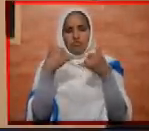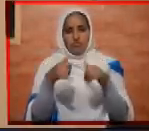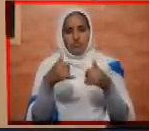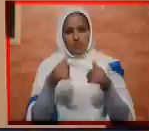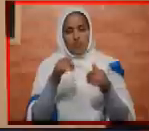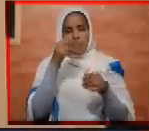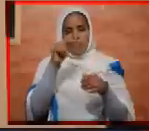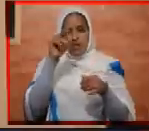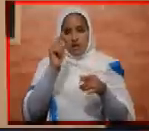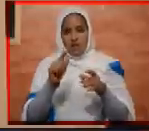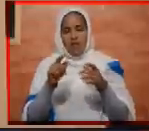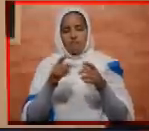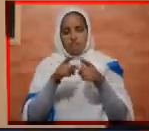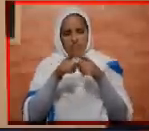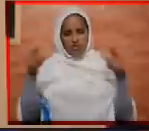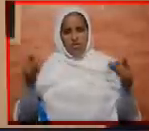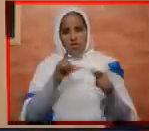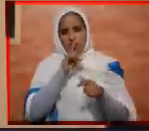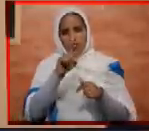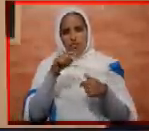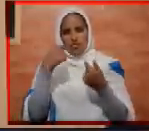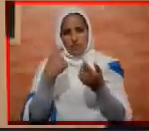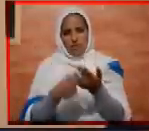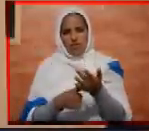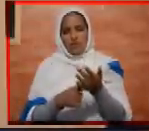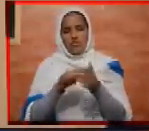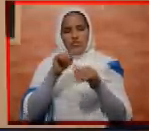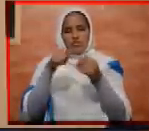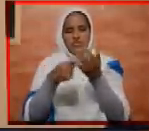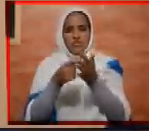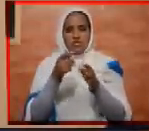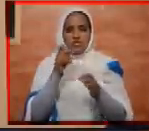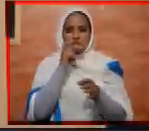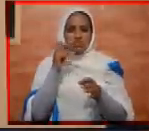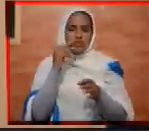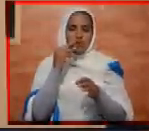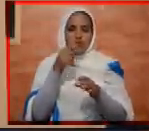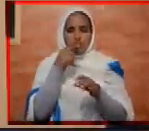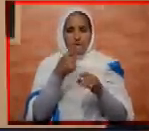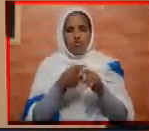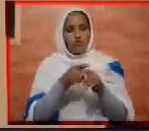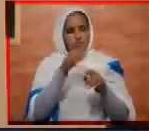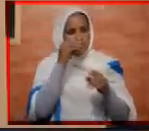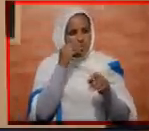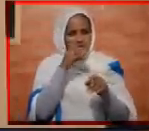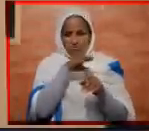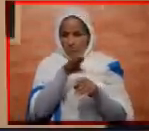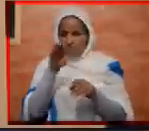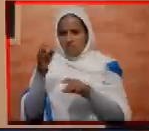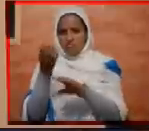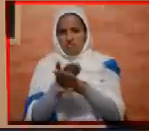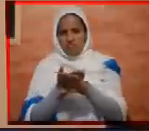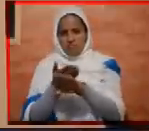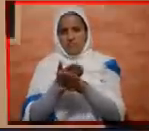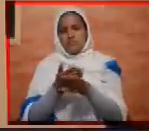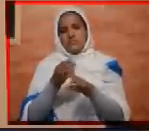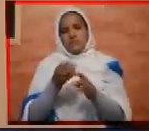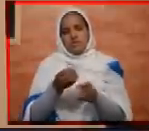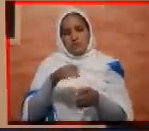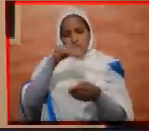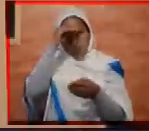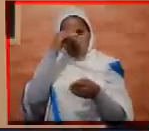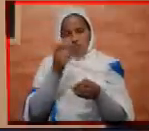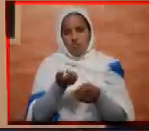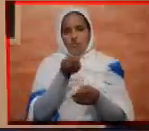جابوتو تمينا لا كيالانو يميت تاوكا بنتس ما لماريا ميالو يا سوفيتن كرفاري لمنو يميت مارو يا